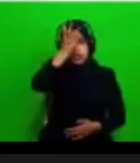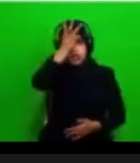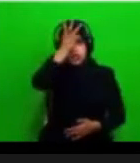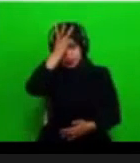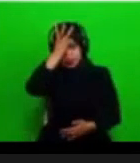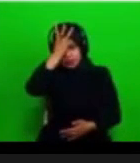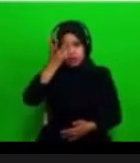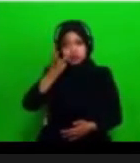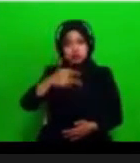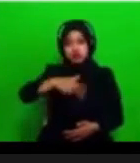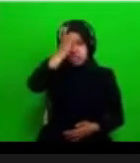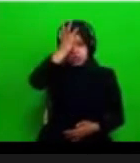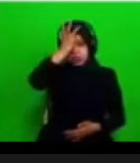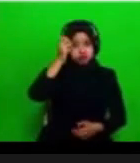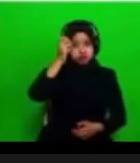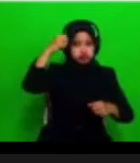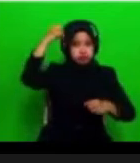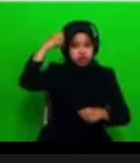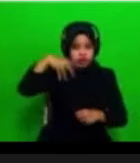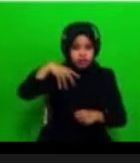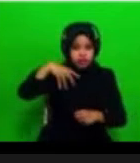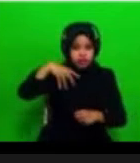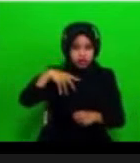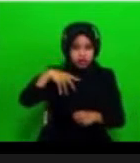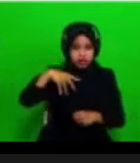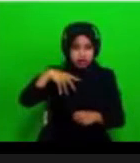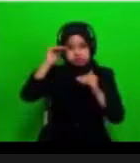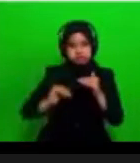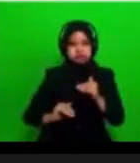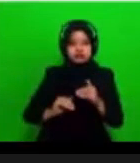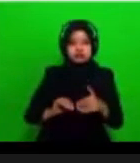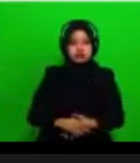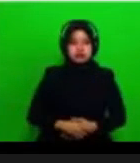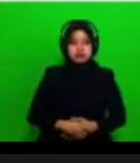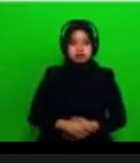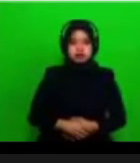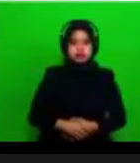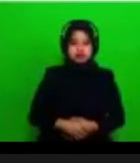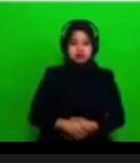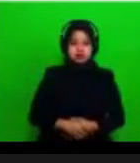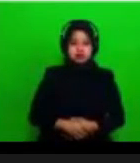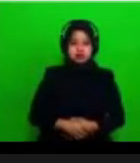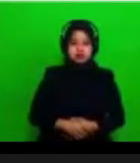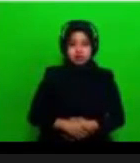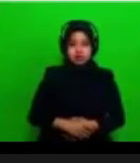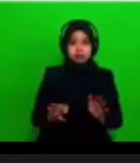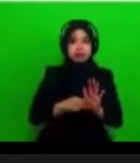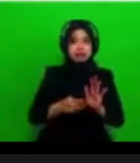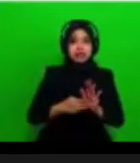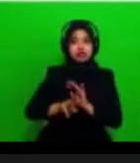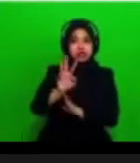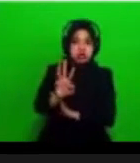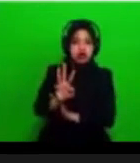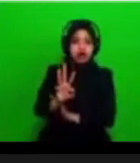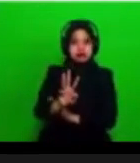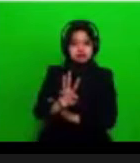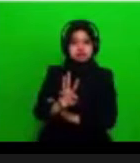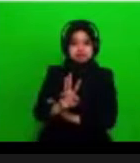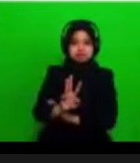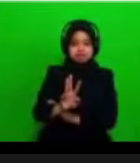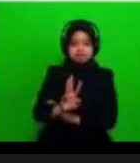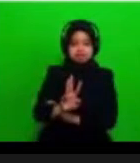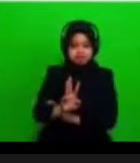dan Sumatera pun juga masih di bawah baseline DKI Jakarta. Ada tiga masalah utama,